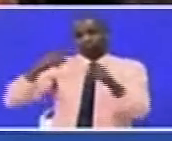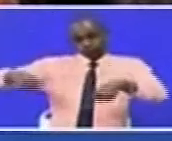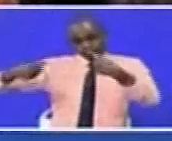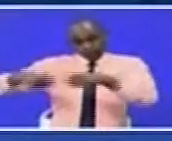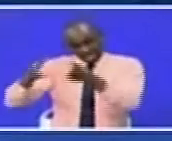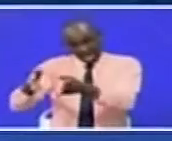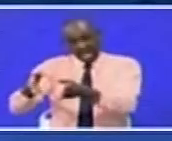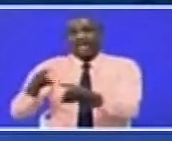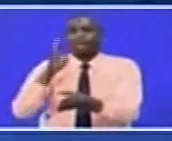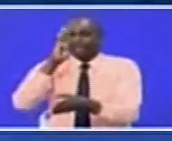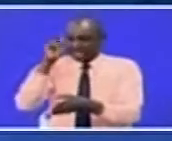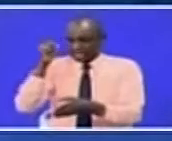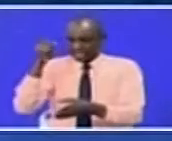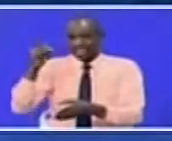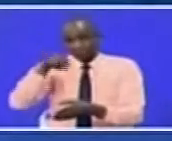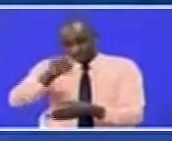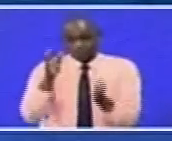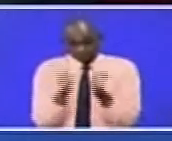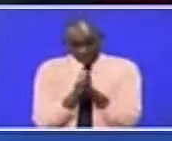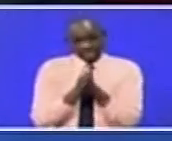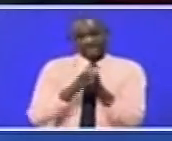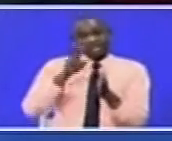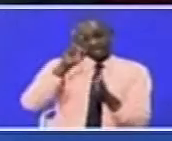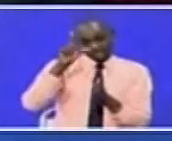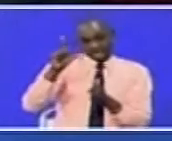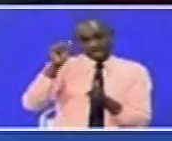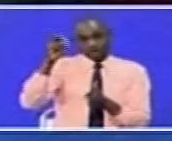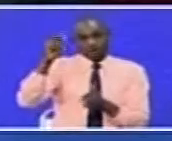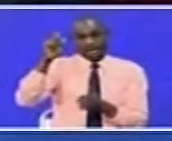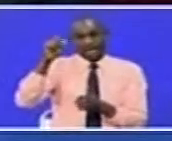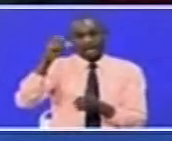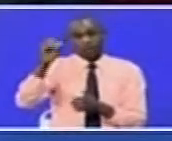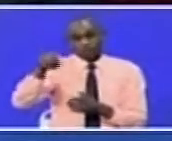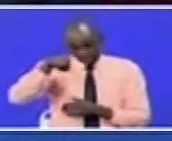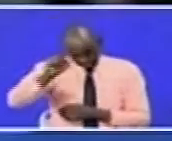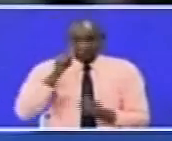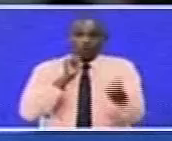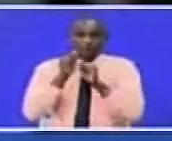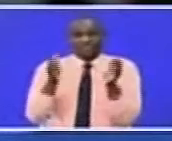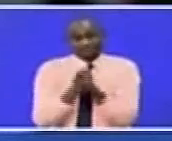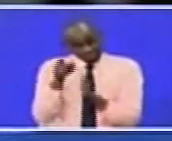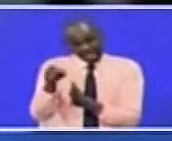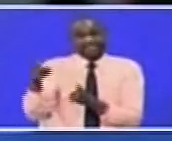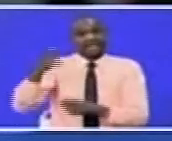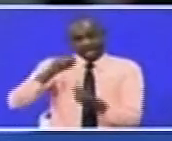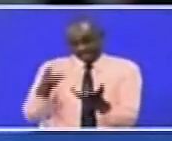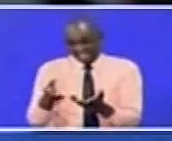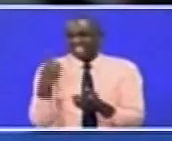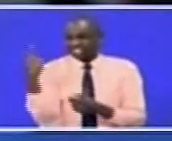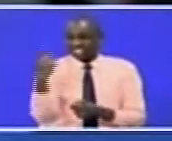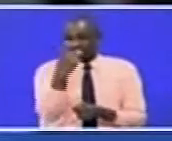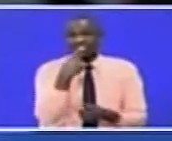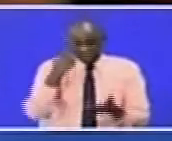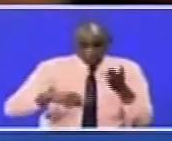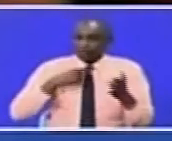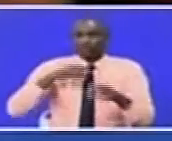Eric Beni, Leonardo Varase na Sami Nyori watakuwa wakiwania ushindi huo, huku kila mmoja akisaka